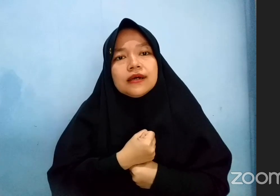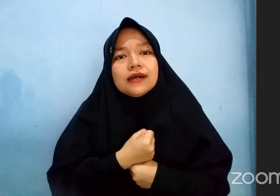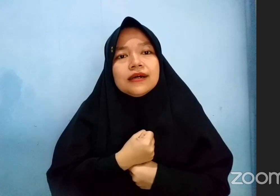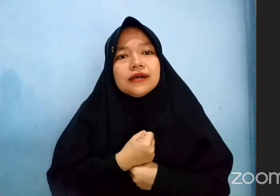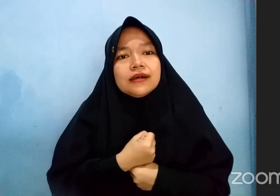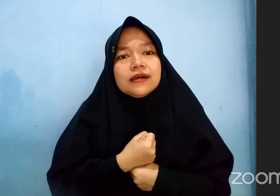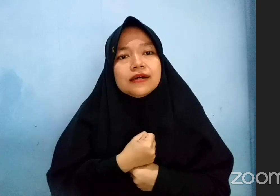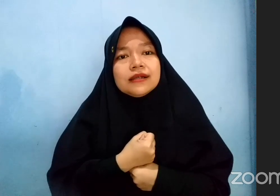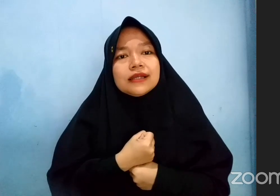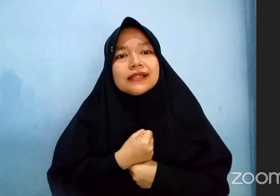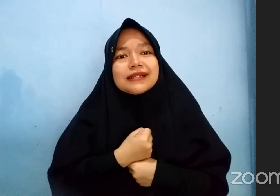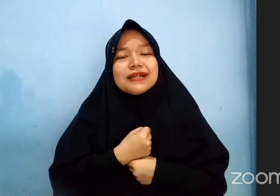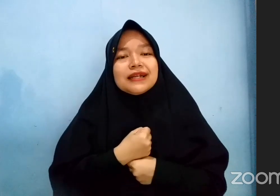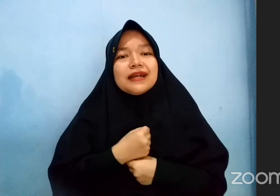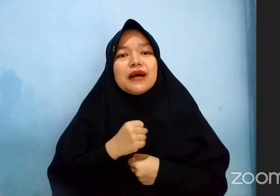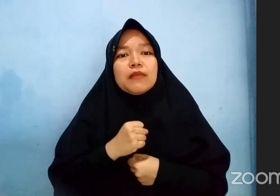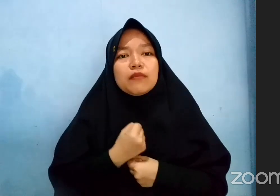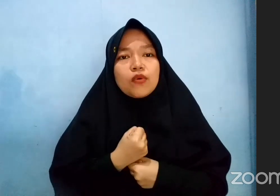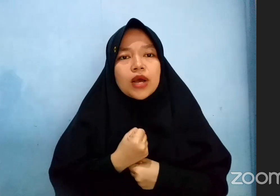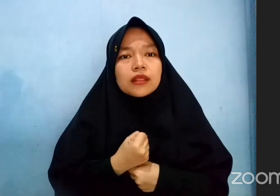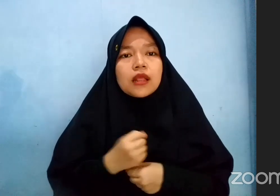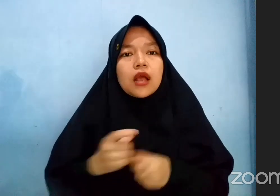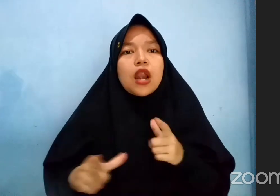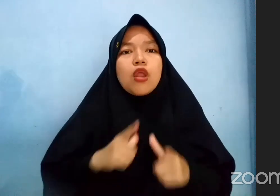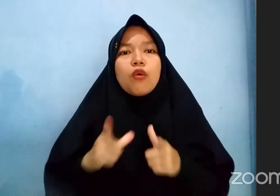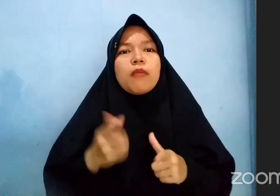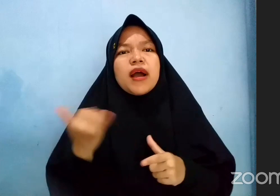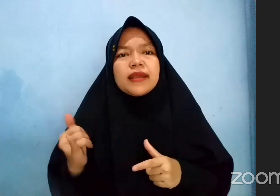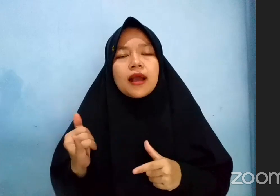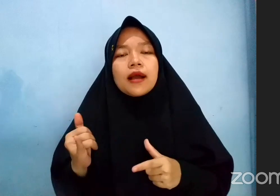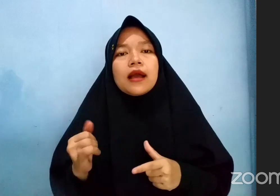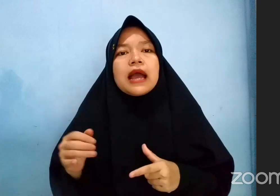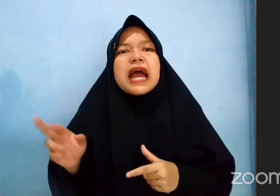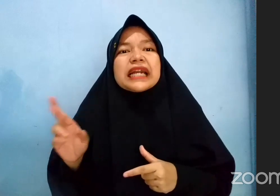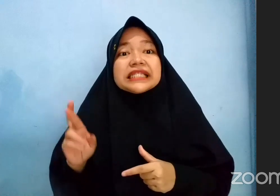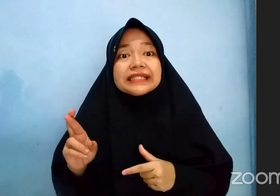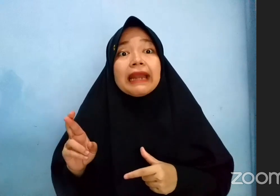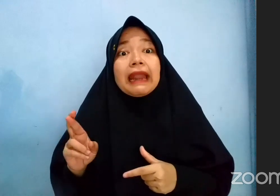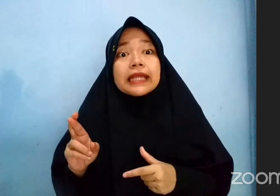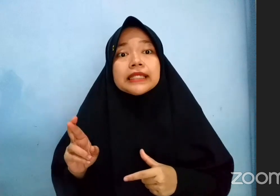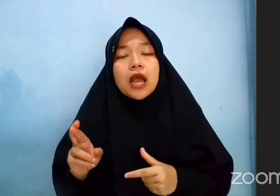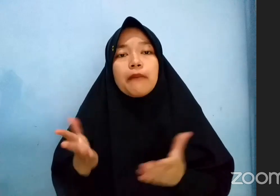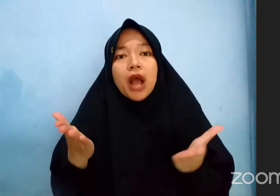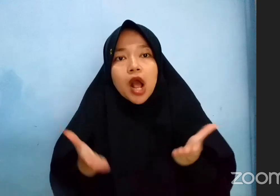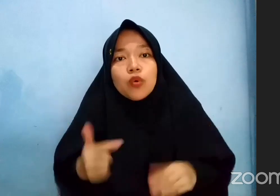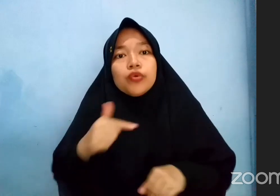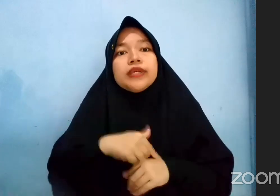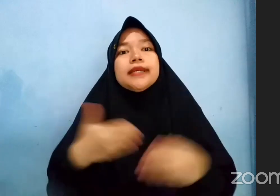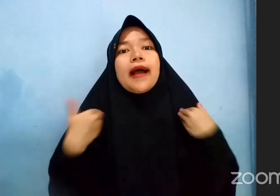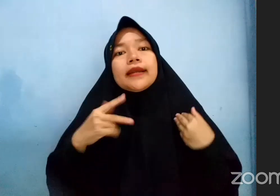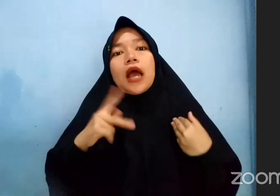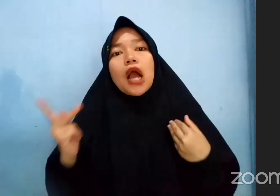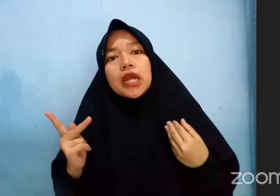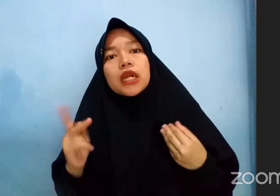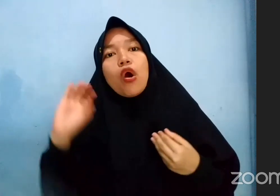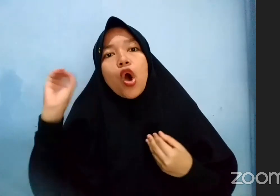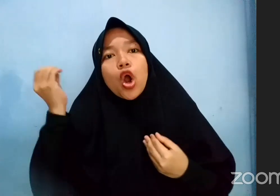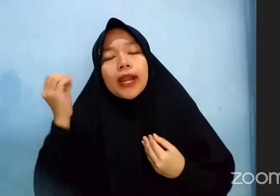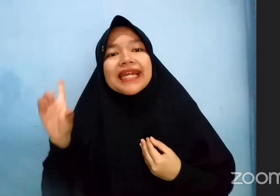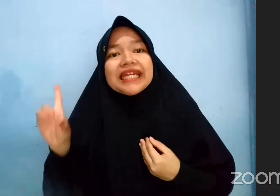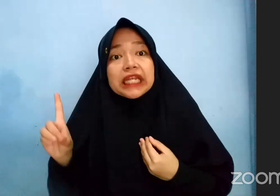waktu tidak cukup ini kan kita nggak tahu Sampai kapan daripada anggarannya kami tahan ya sudah kami lepas untuk kebutuhan